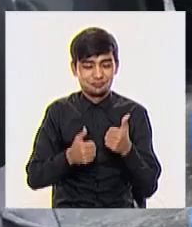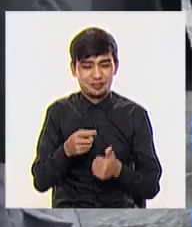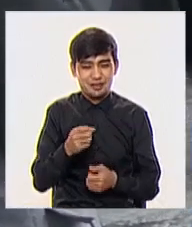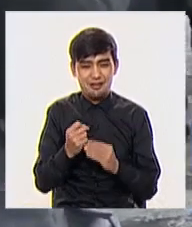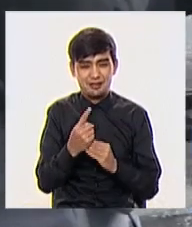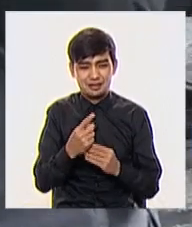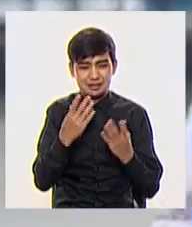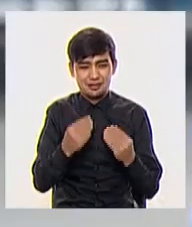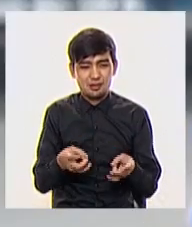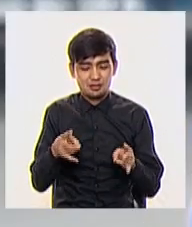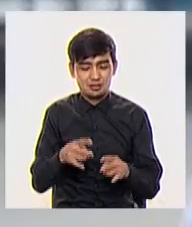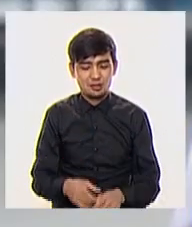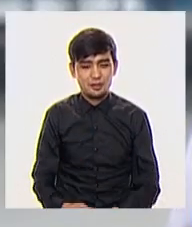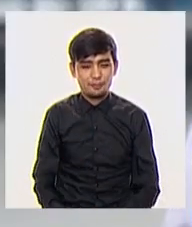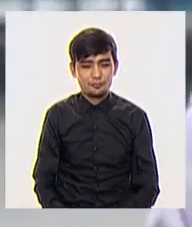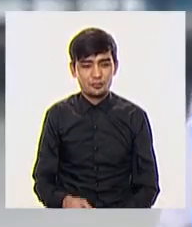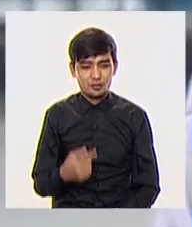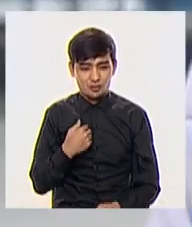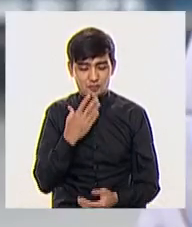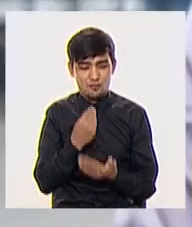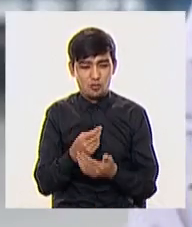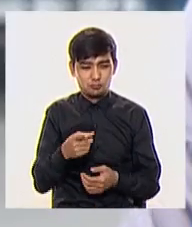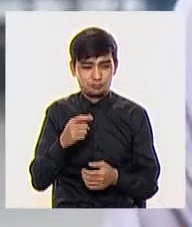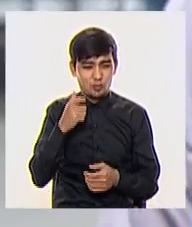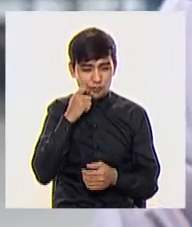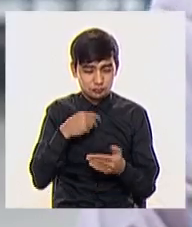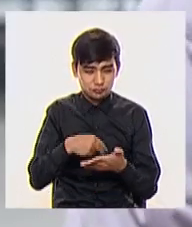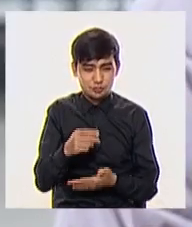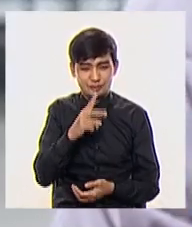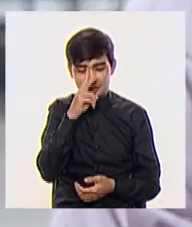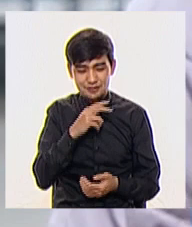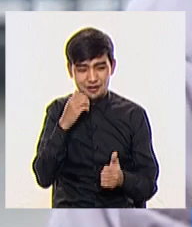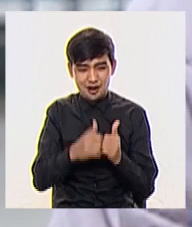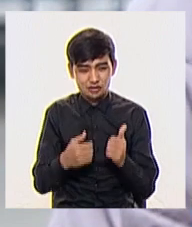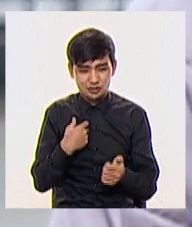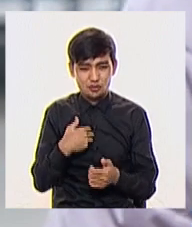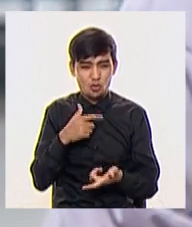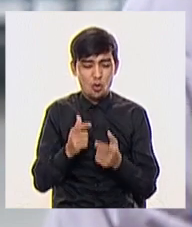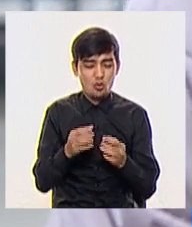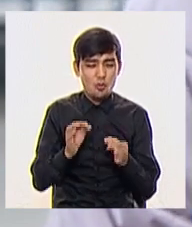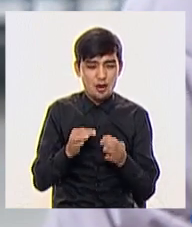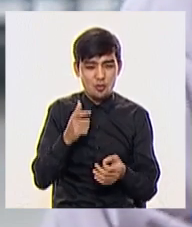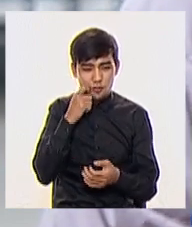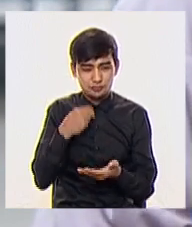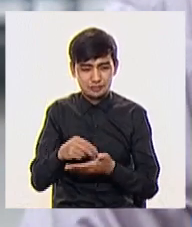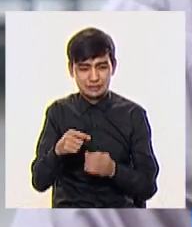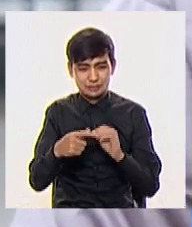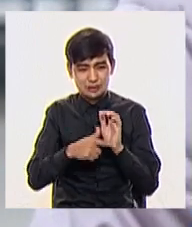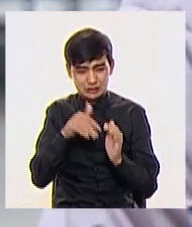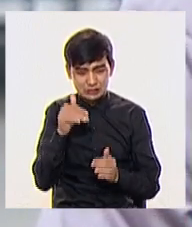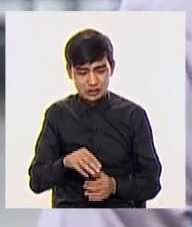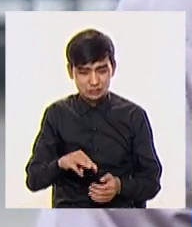11 дней вот я своему лично покупаю бутсы каждые два месяца я покупаю нормальный будет за 17000 а